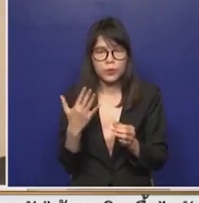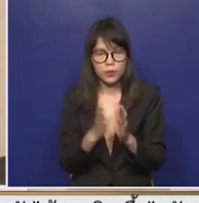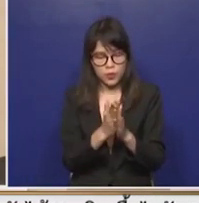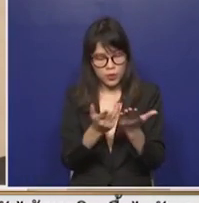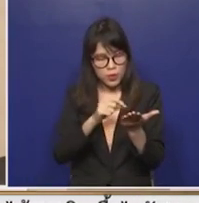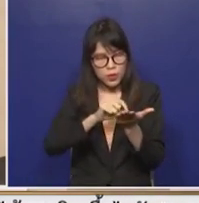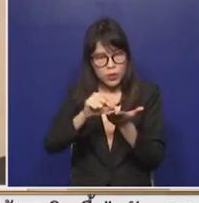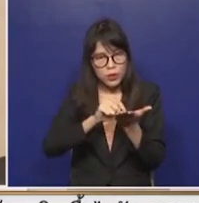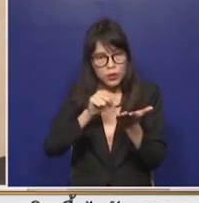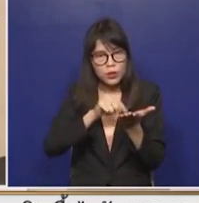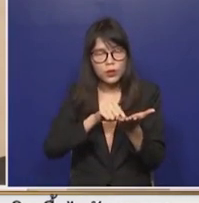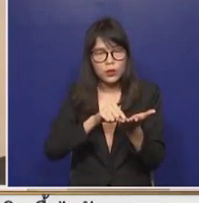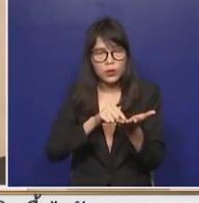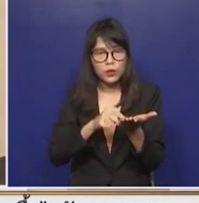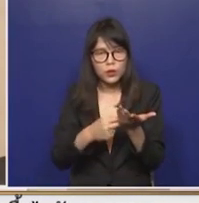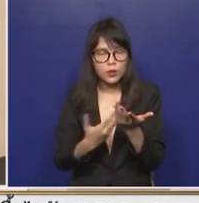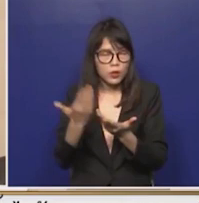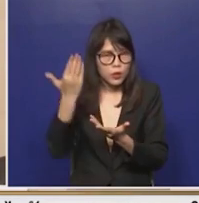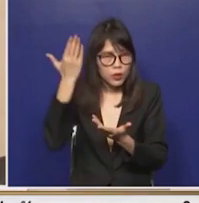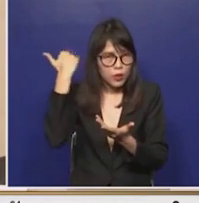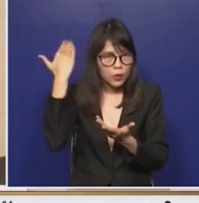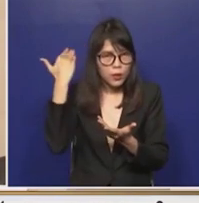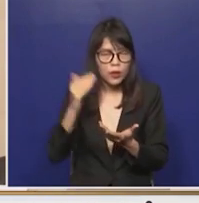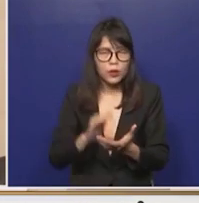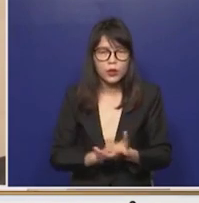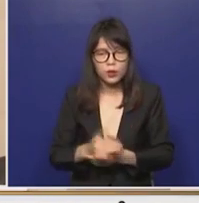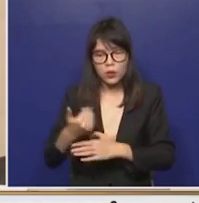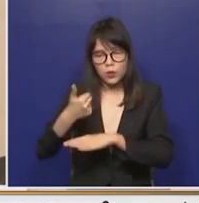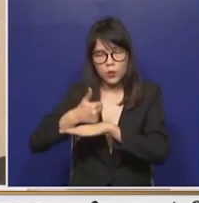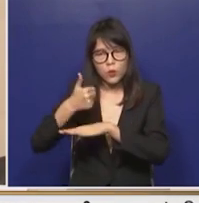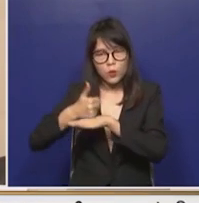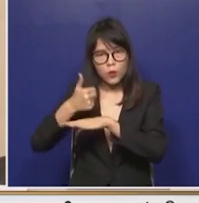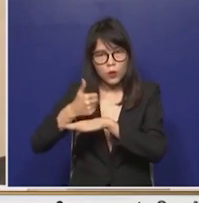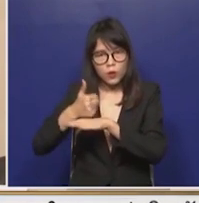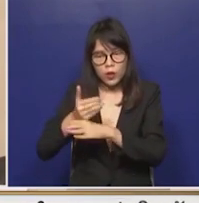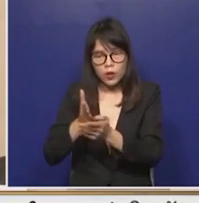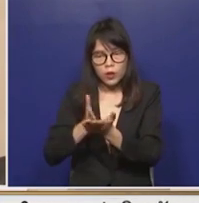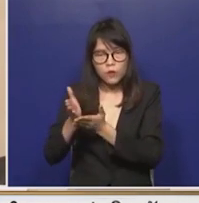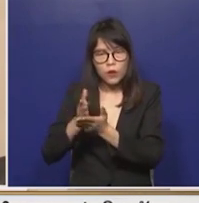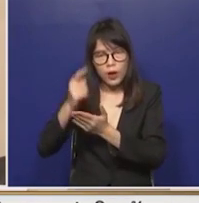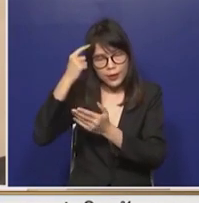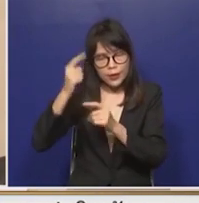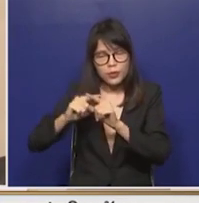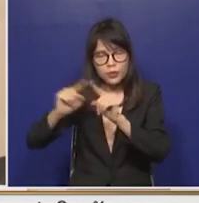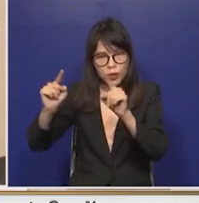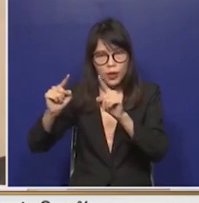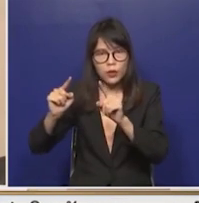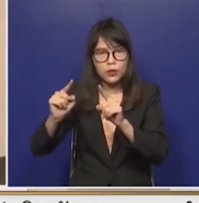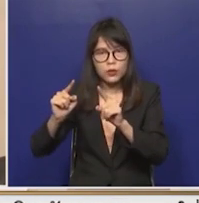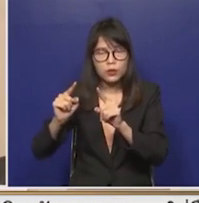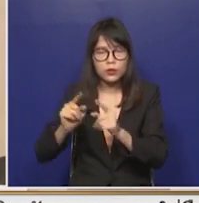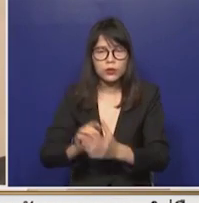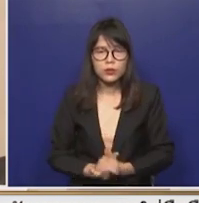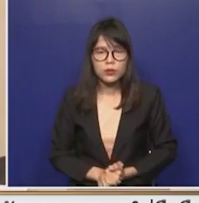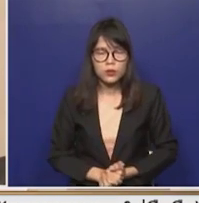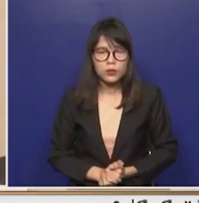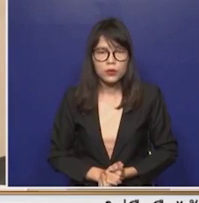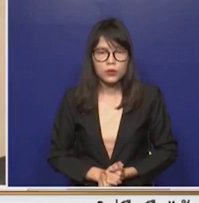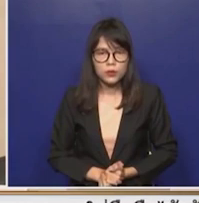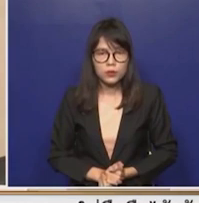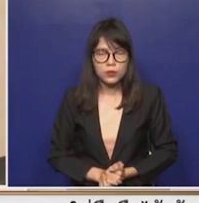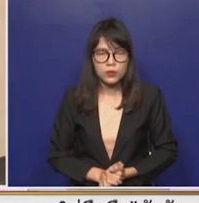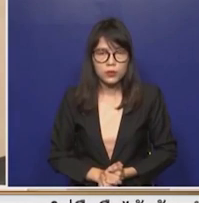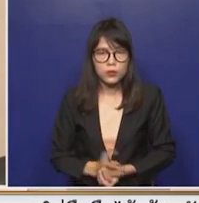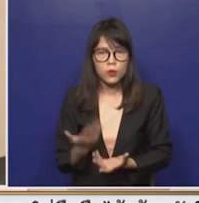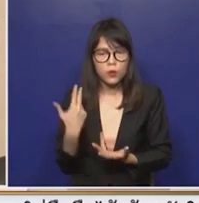มัยคุณอภิสิทธิ์เป็นผู้นำฝ่ายค้านอภิปรายรัฐบาลของนายกสมัครสุนทรเว